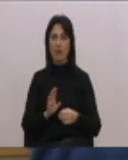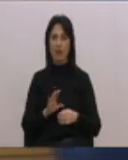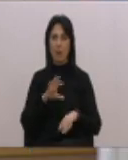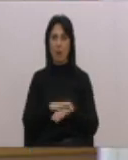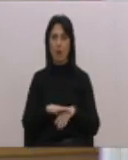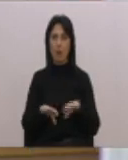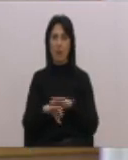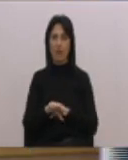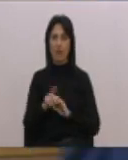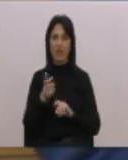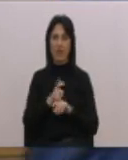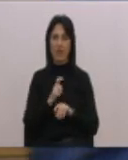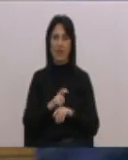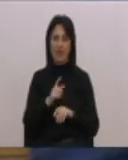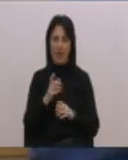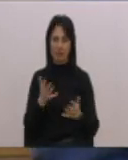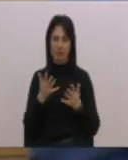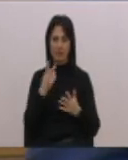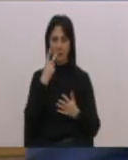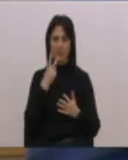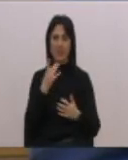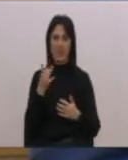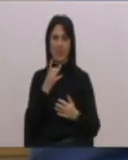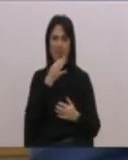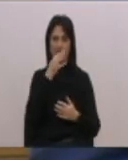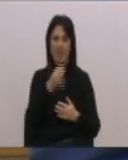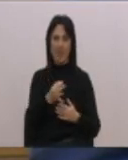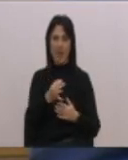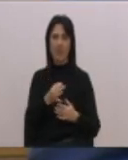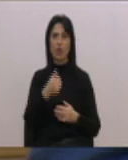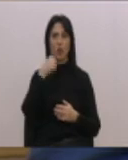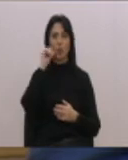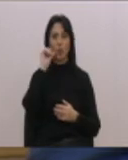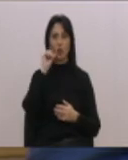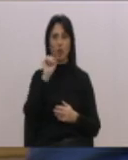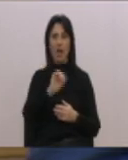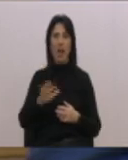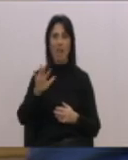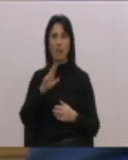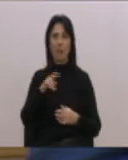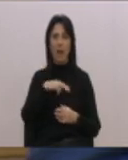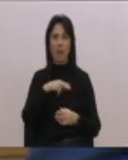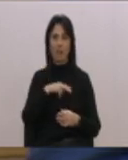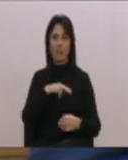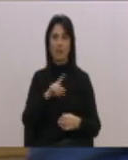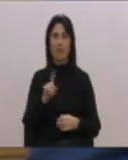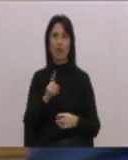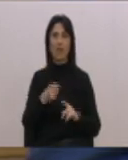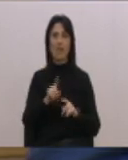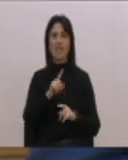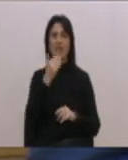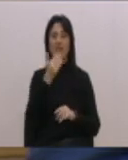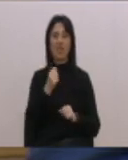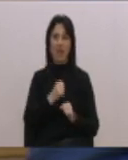მონობა. და ძალიან ცალსახად კიდევ ერთხელ გითხრათ თქვენ გუშინ ევროპარლამენტმა, რომ ის, რასაც